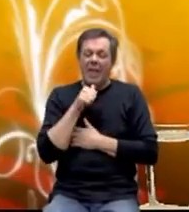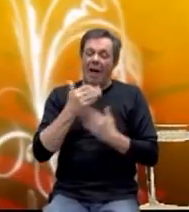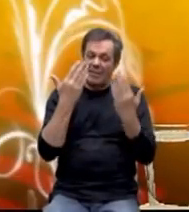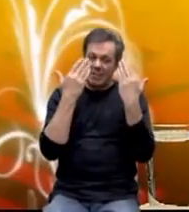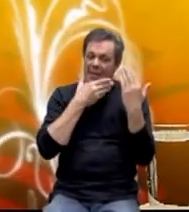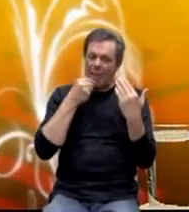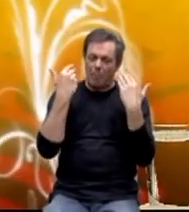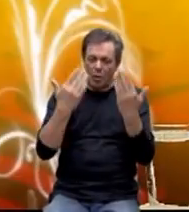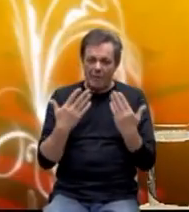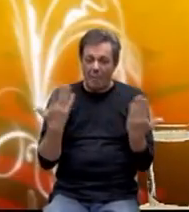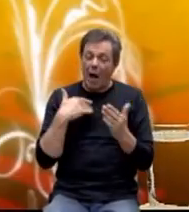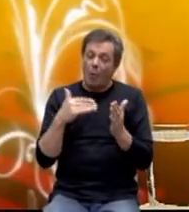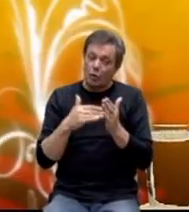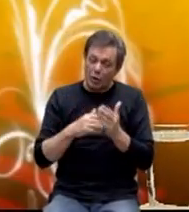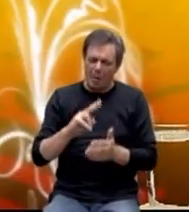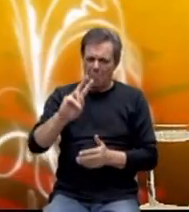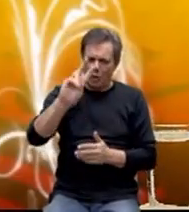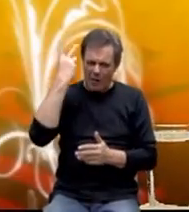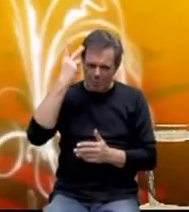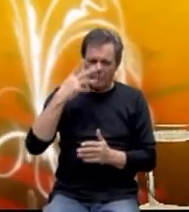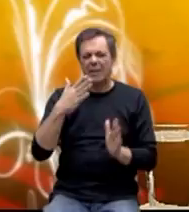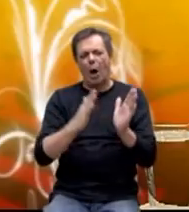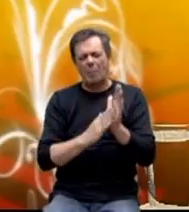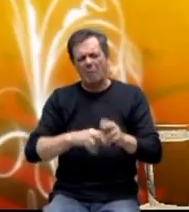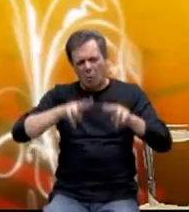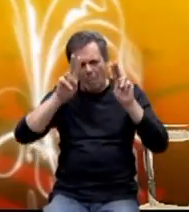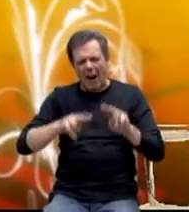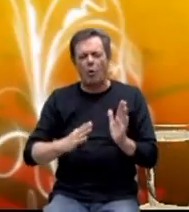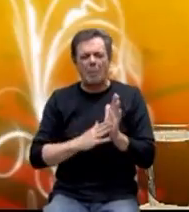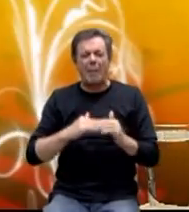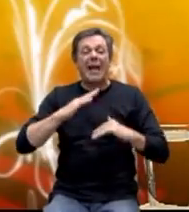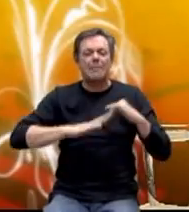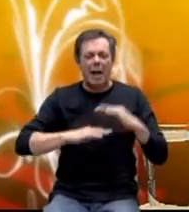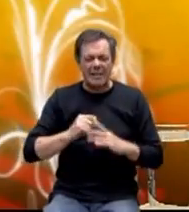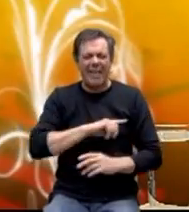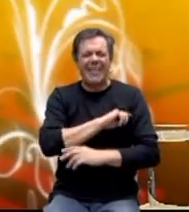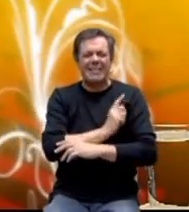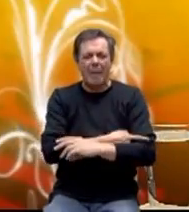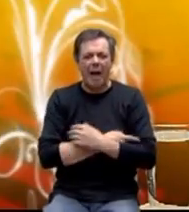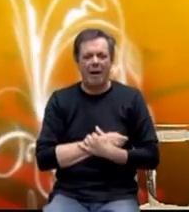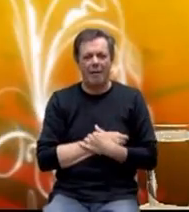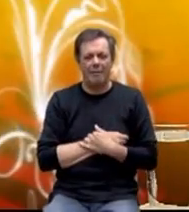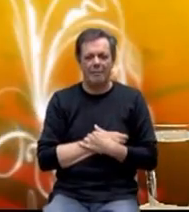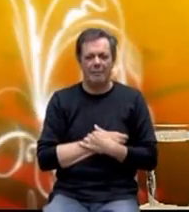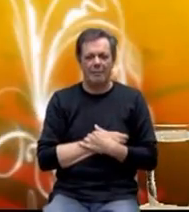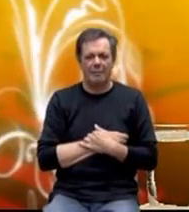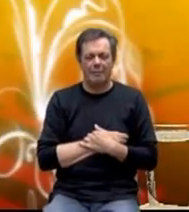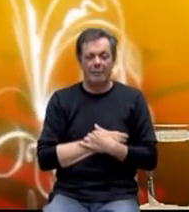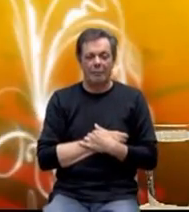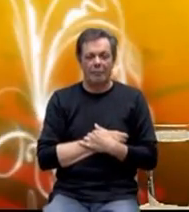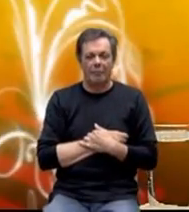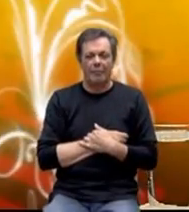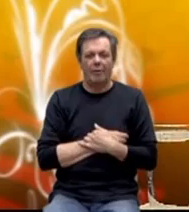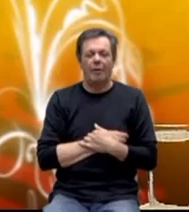pozdravljam vas i kad god bude nešto trebala, uzet ću vas kao primjere, pravog primjera iz prakse, da snaga, kaže naši